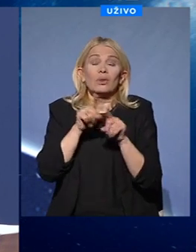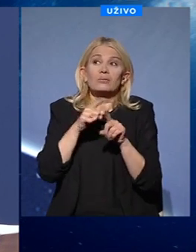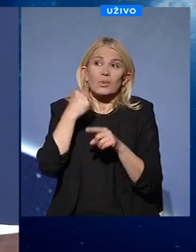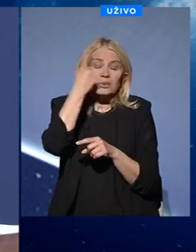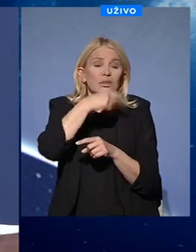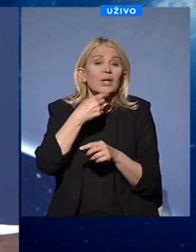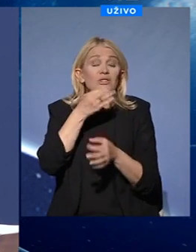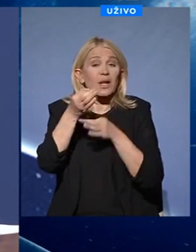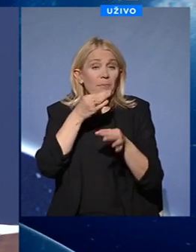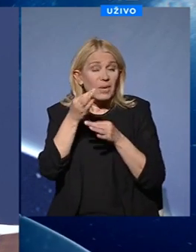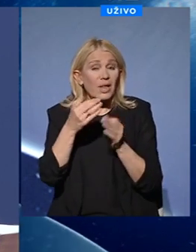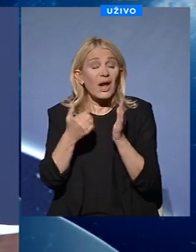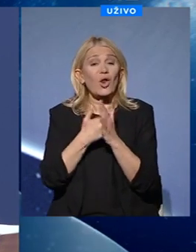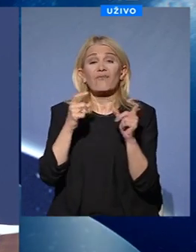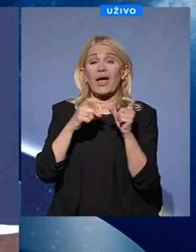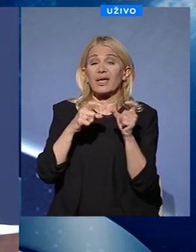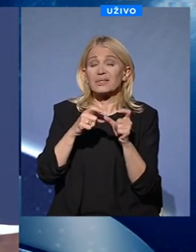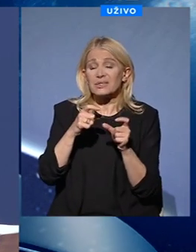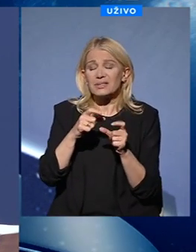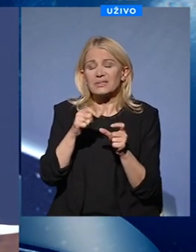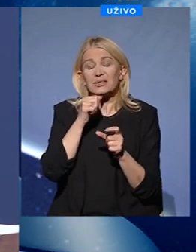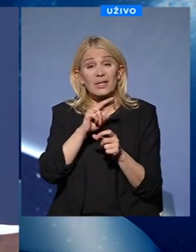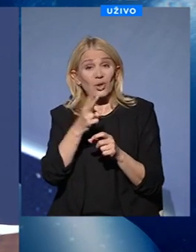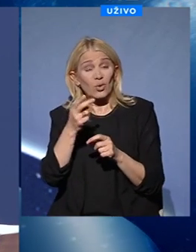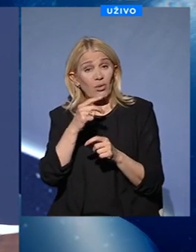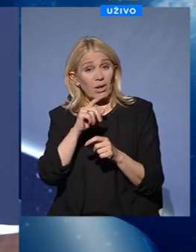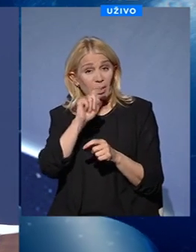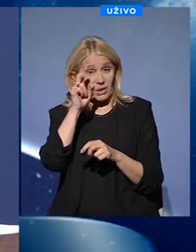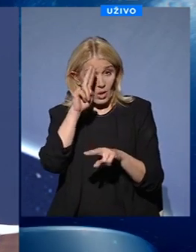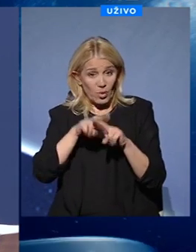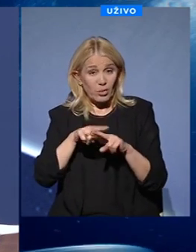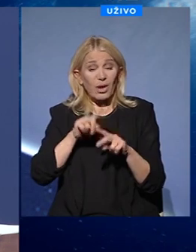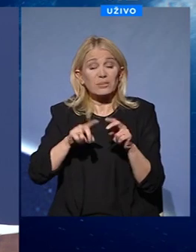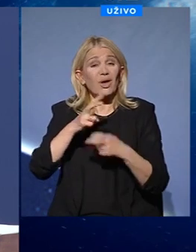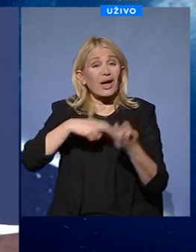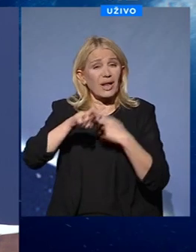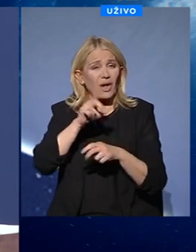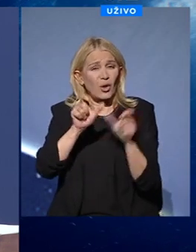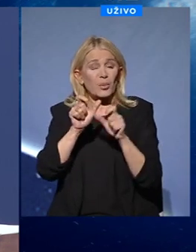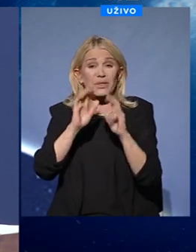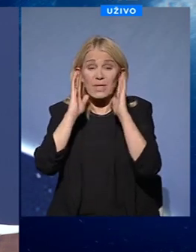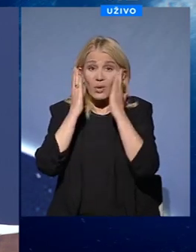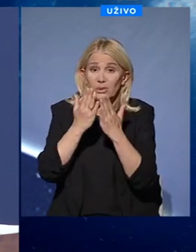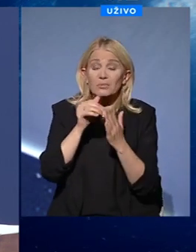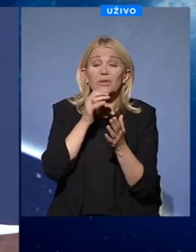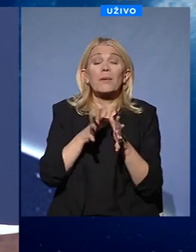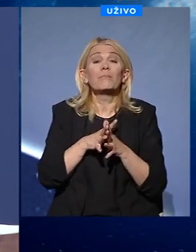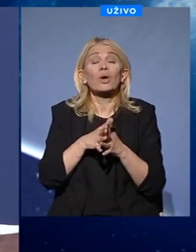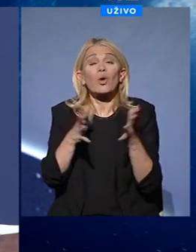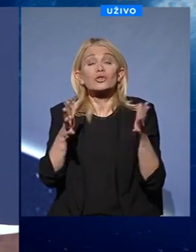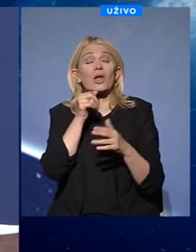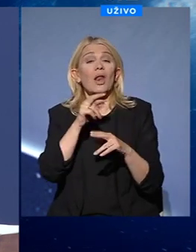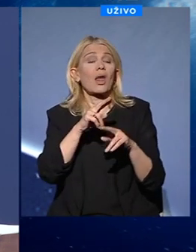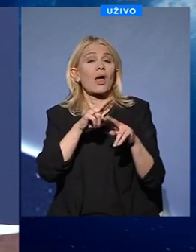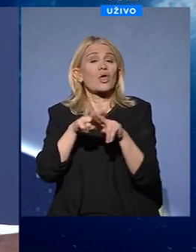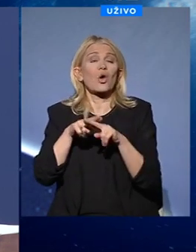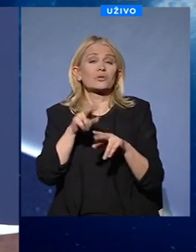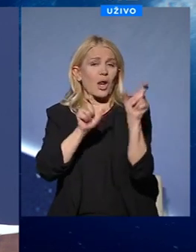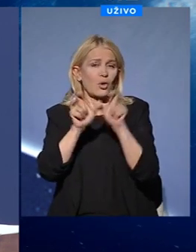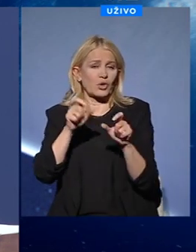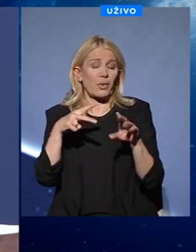pitanja Nova S i CINSA, da li će odluka koja se tiče kretanja osoba sa autizmom biti proširena i na ostale osobe